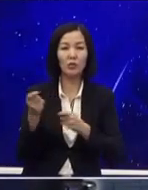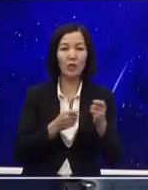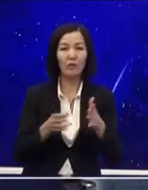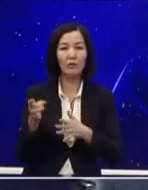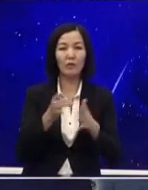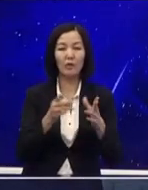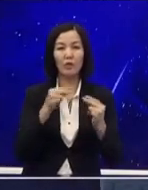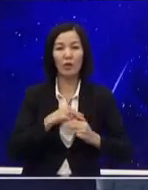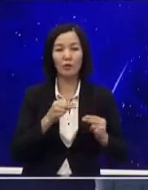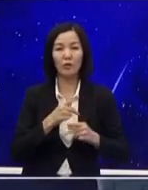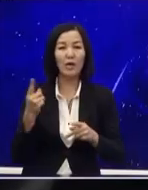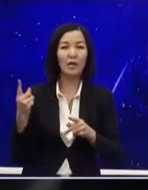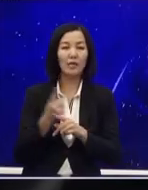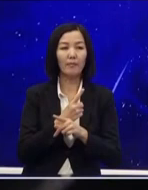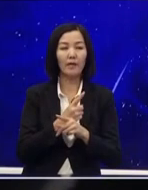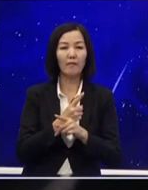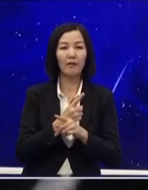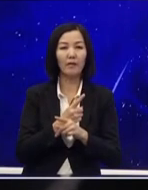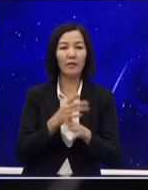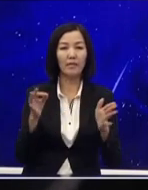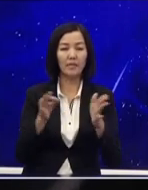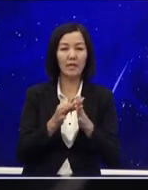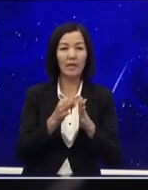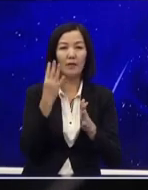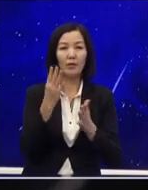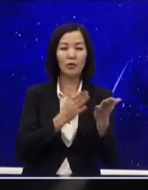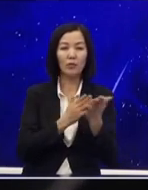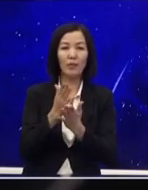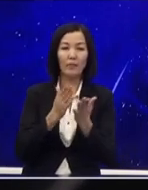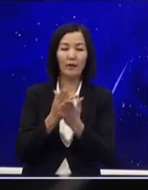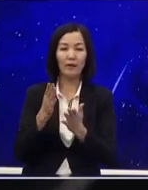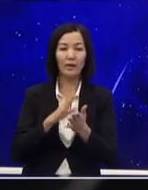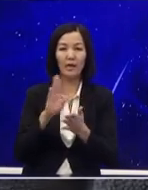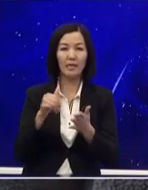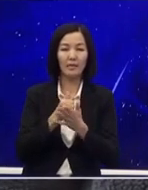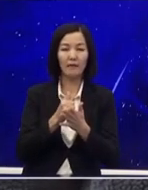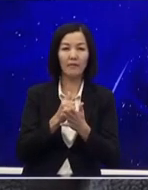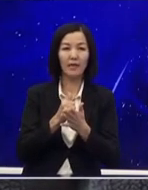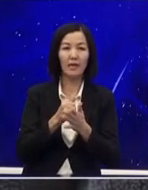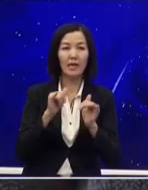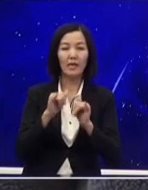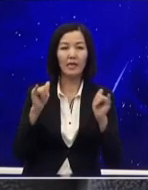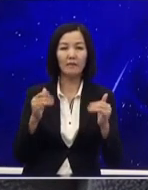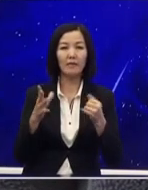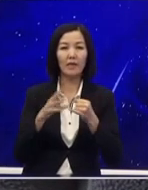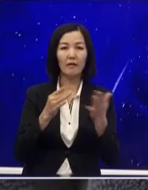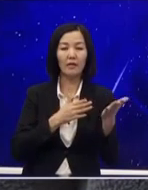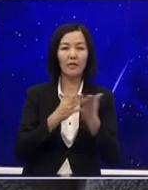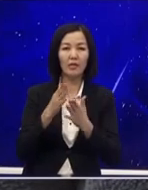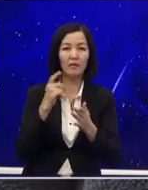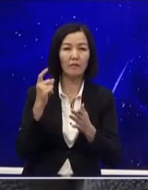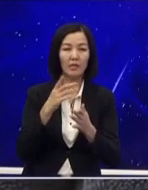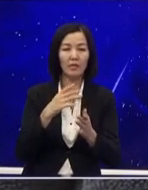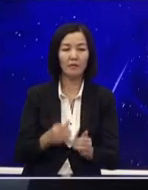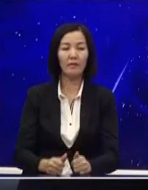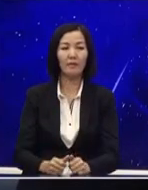района работает над первоочередными задачами по 4 направлениям. Основная из них – развитие агропромышленного